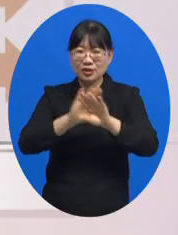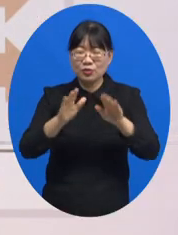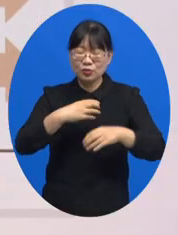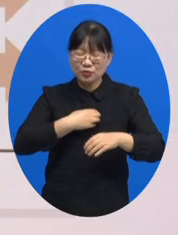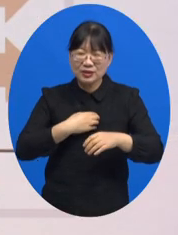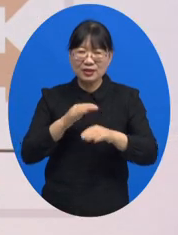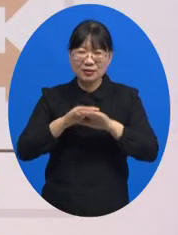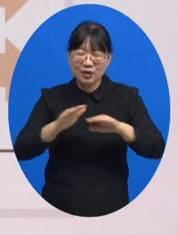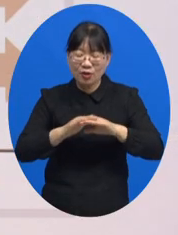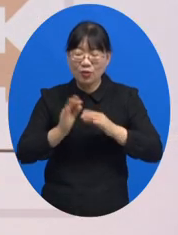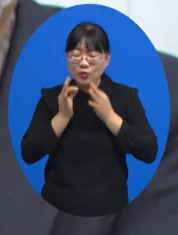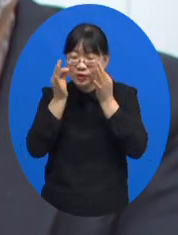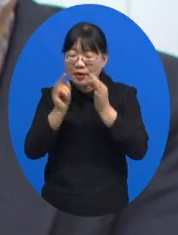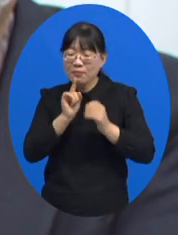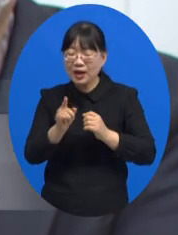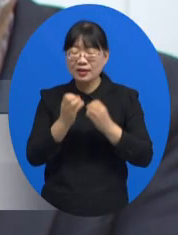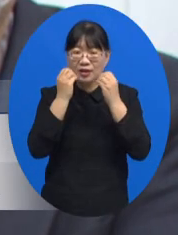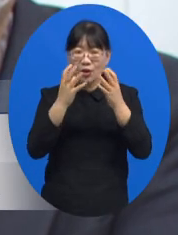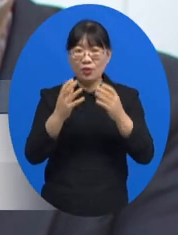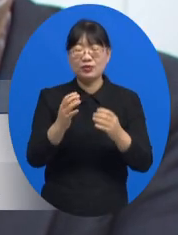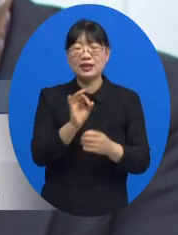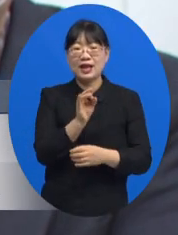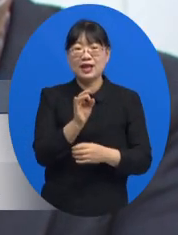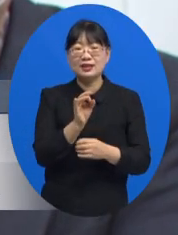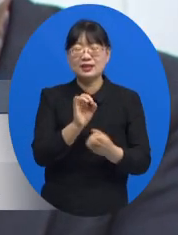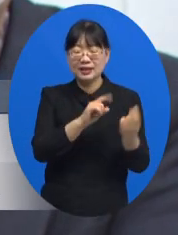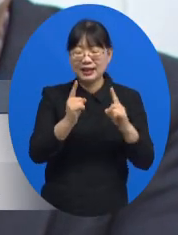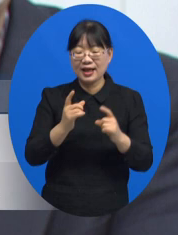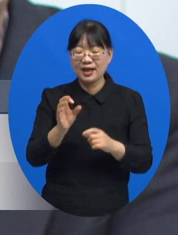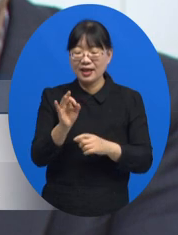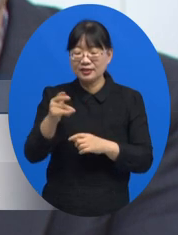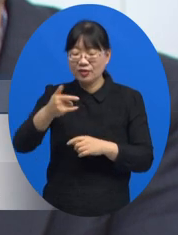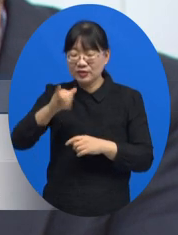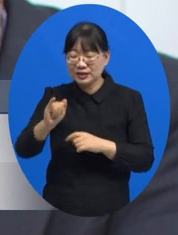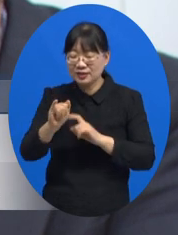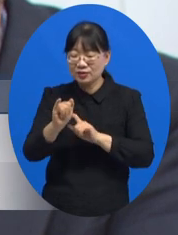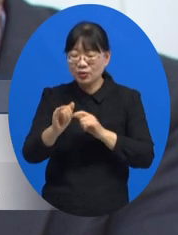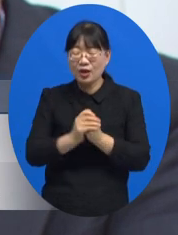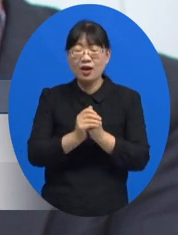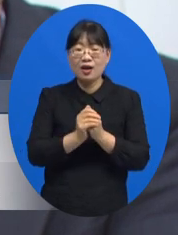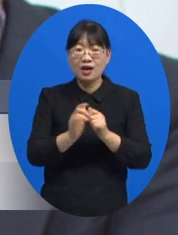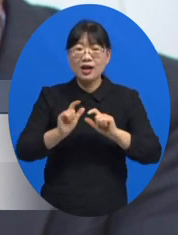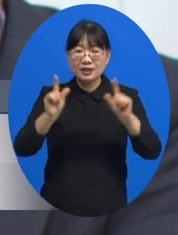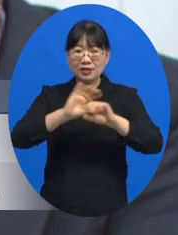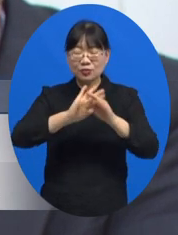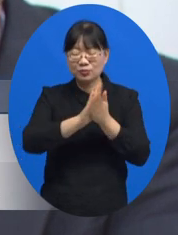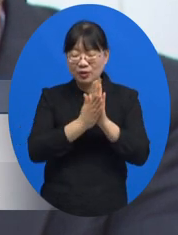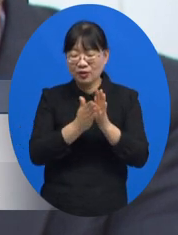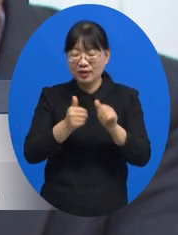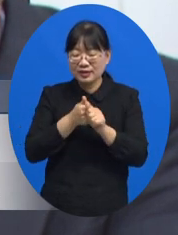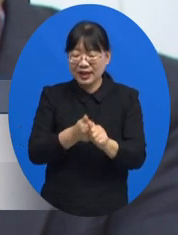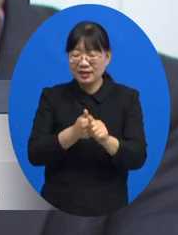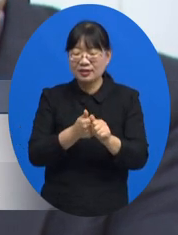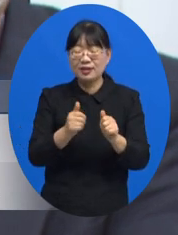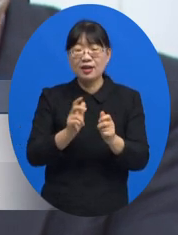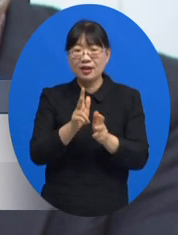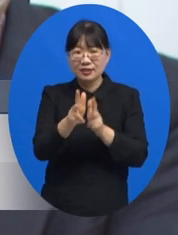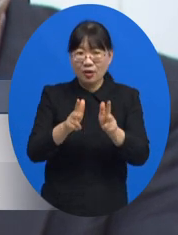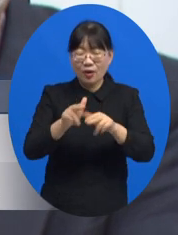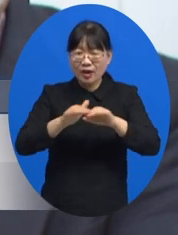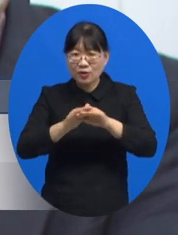강조했습니다 신재생에너지나 또이 규 변화 관련된 대응 산업들에 대해서 우리가 선제적으로 나간다면